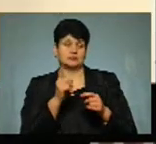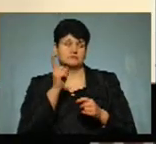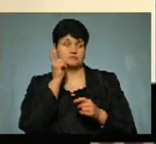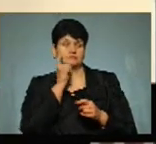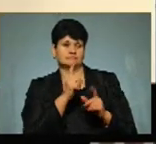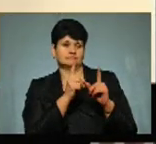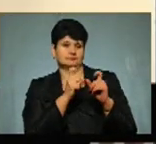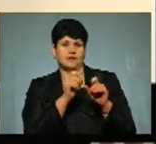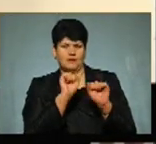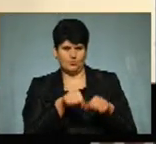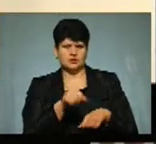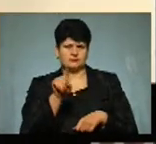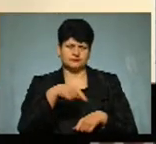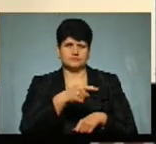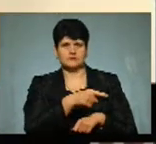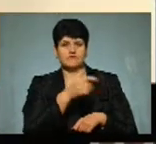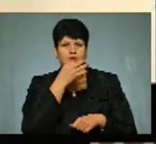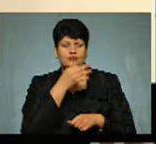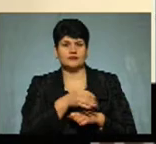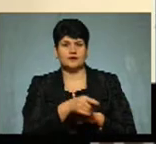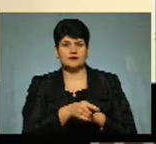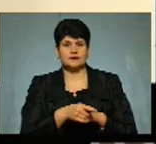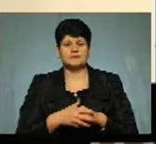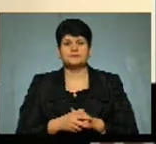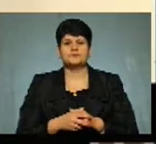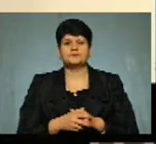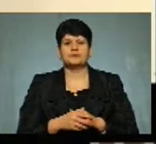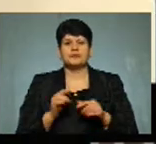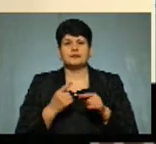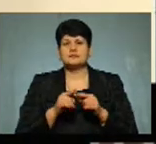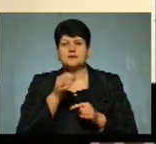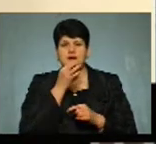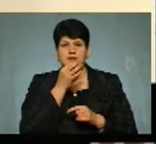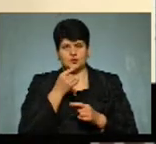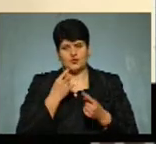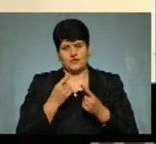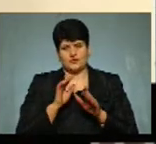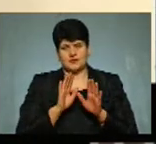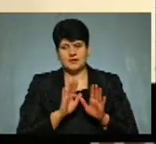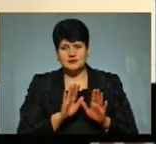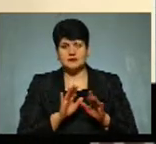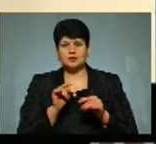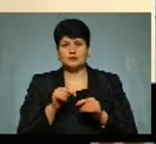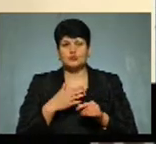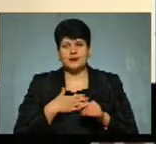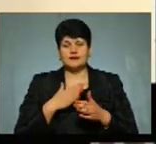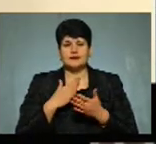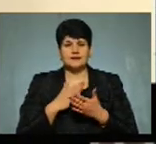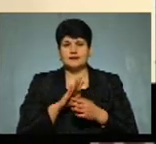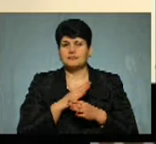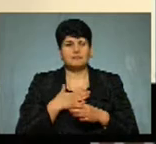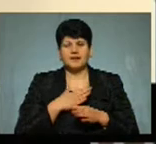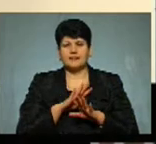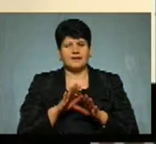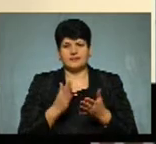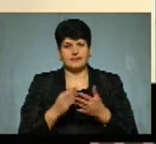чином притягнути до відповідальності водія? Насправді про це досить рано говорити, тому що ми не є спеціалістами